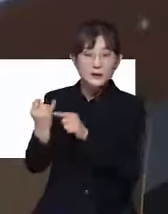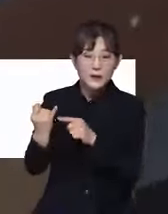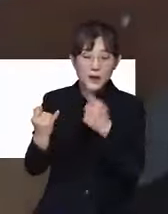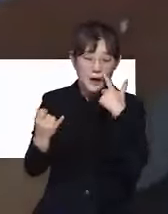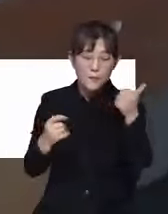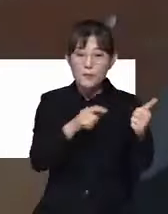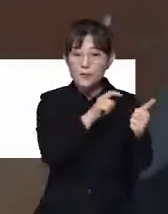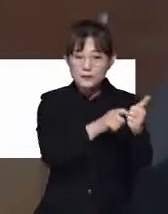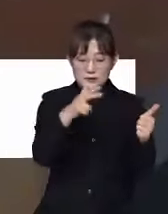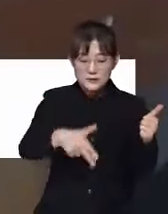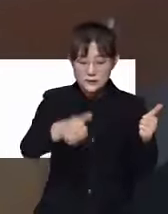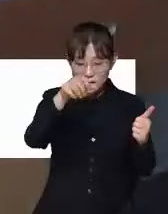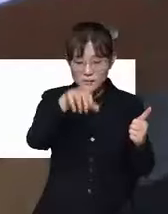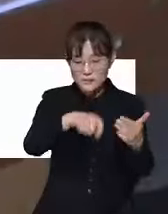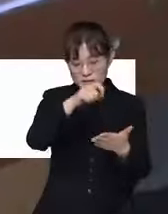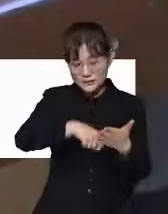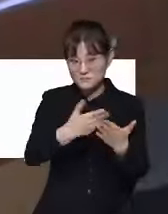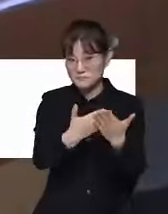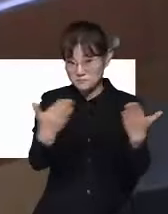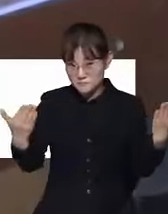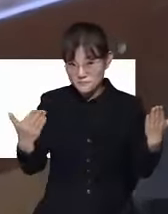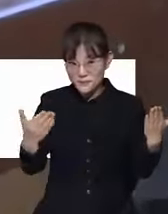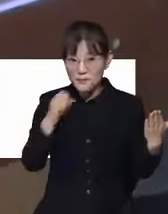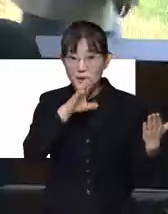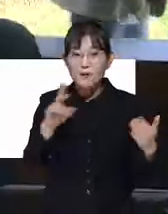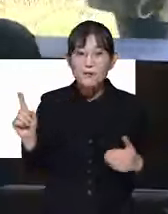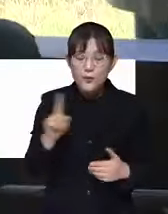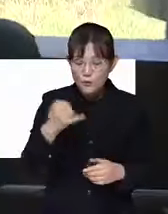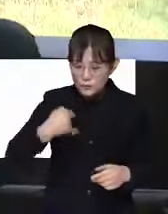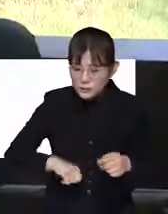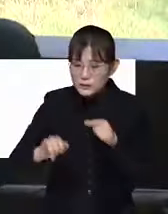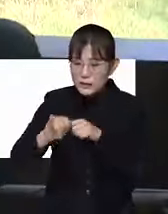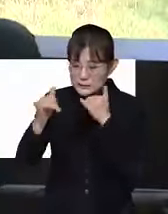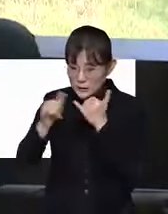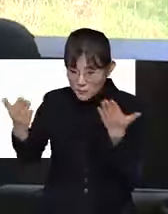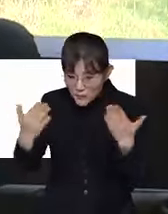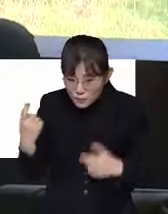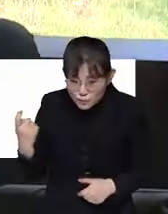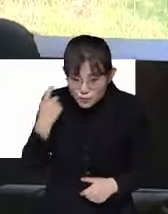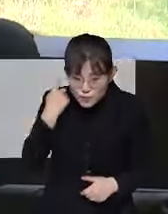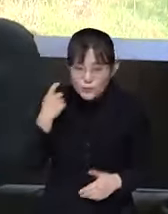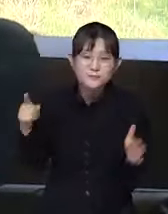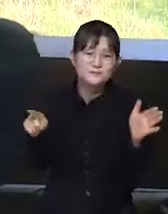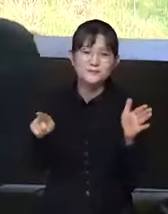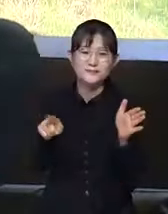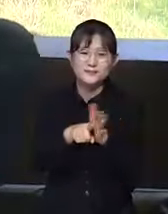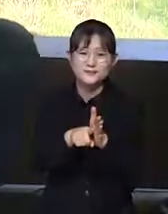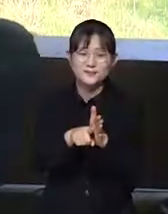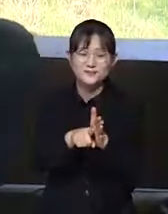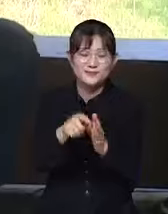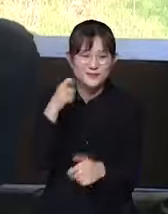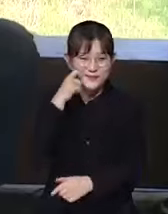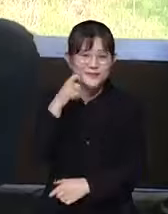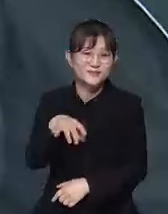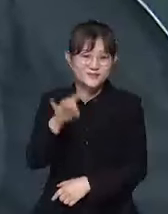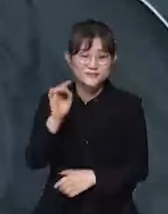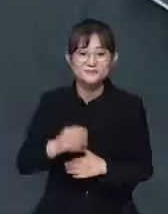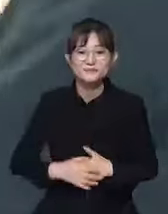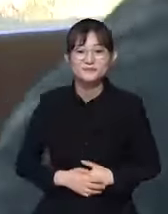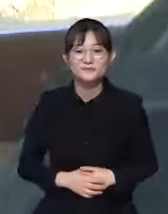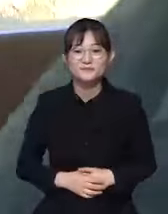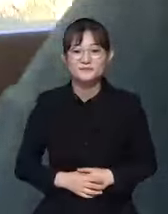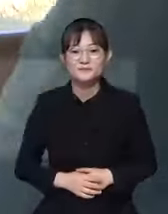아버지는 진 기자회견에서 딸의 노벨상 수상 소식을 처음에는 믿지 못했다고 말했습니다